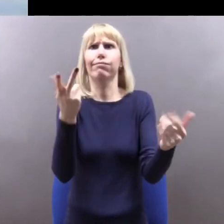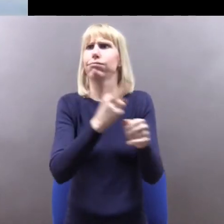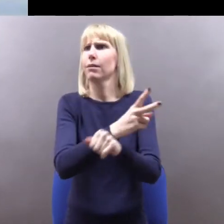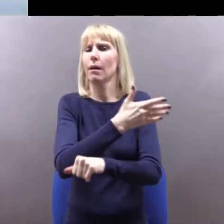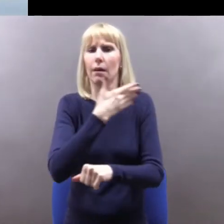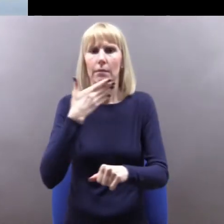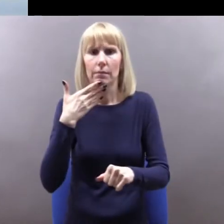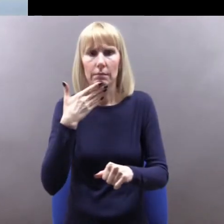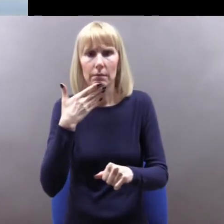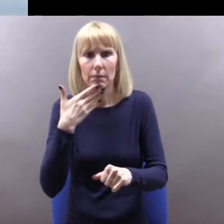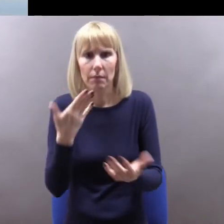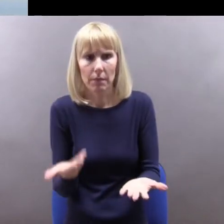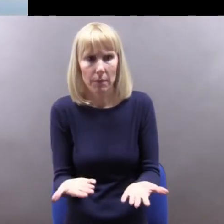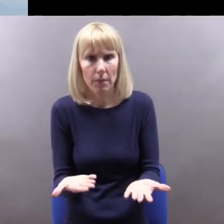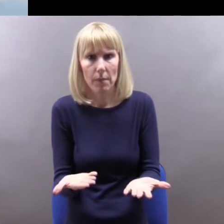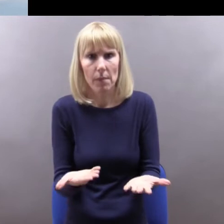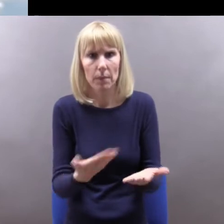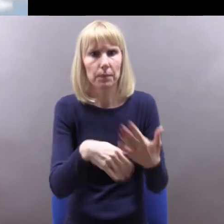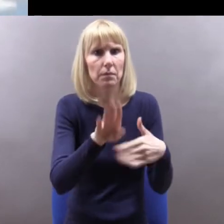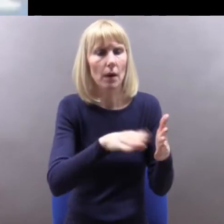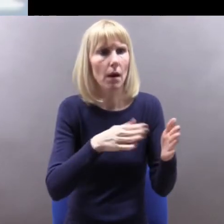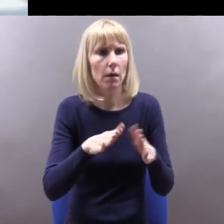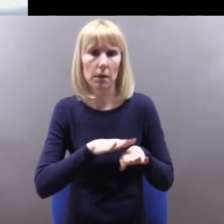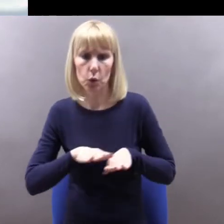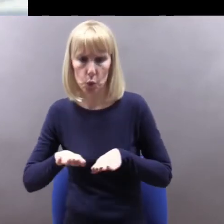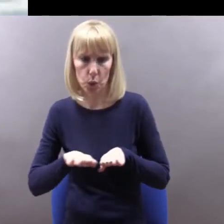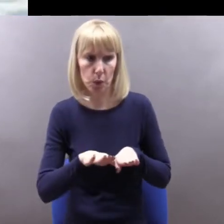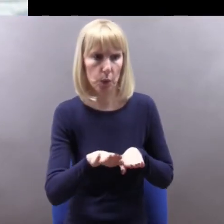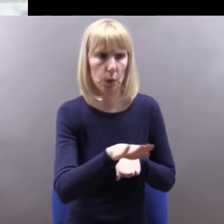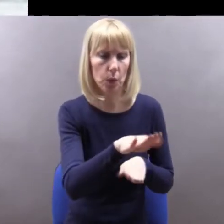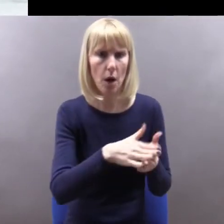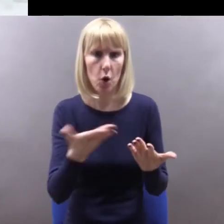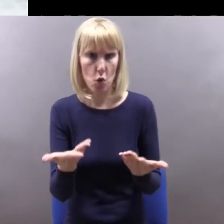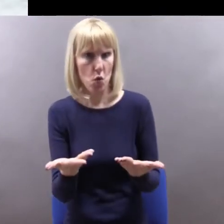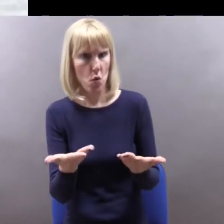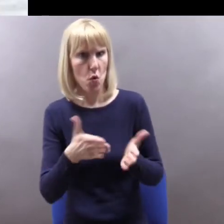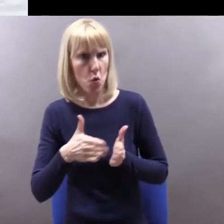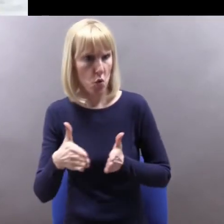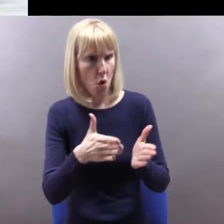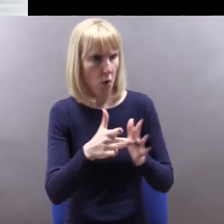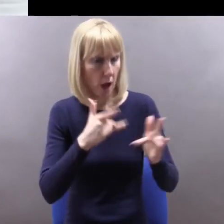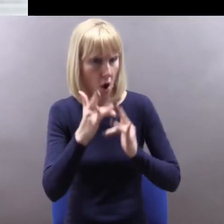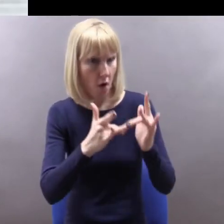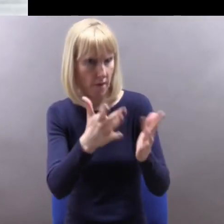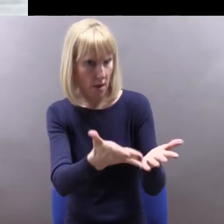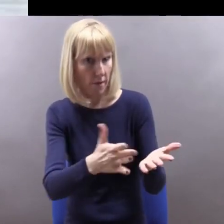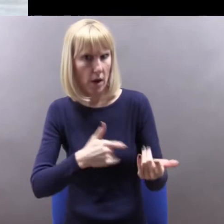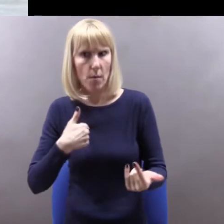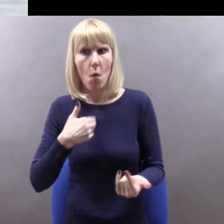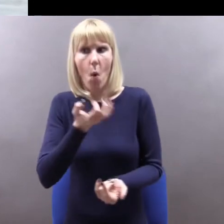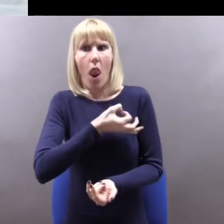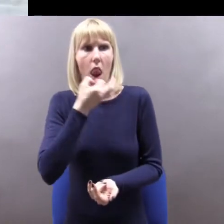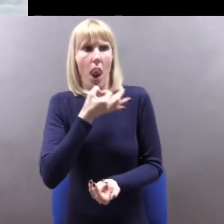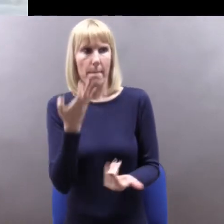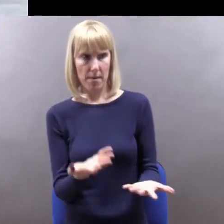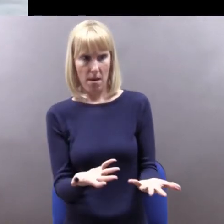o dostępność, a pojechaliśmy na miejsce, okazało się, że wzdłuż całej drogi jest bardzo ładny chodnik, droga rowerowa, i było